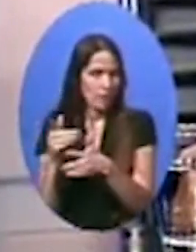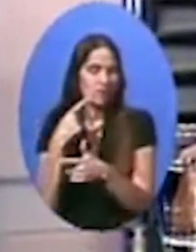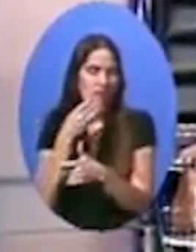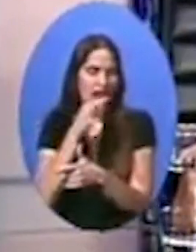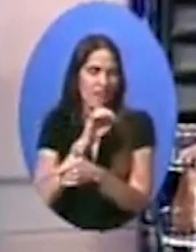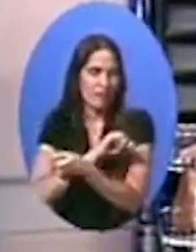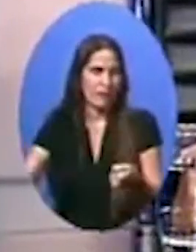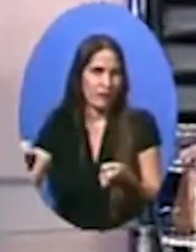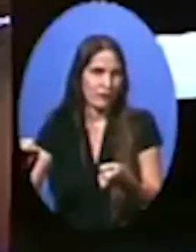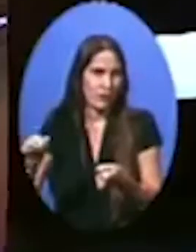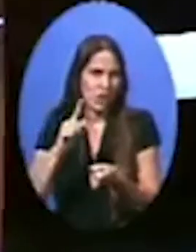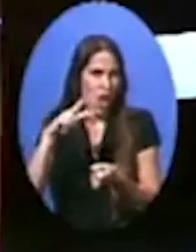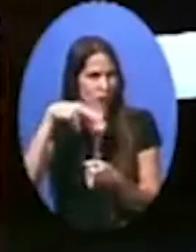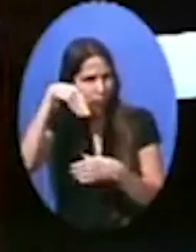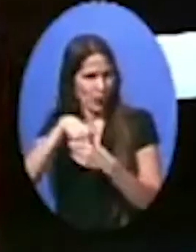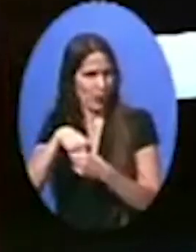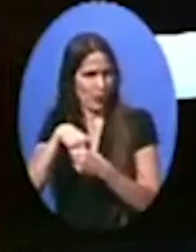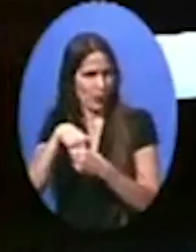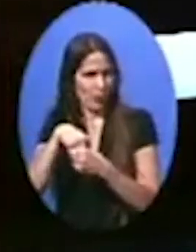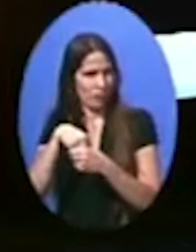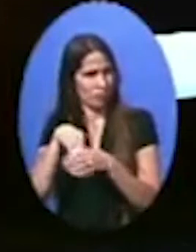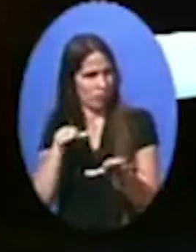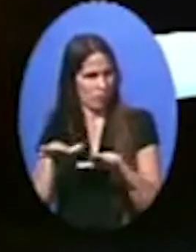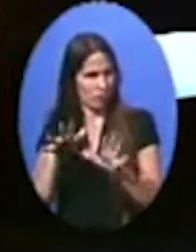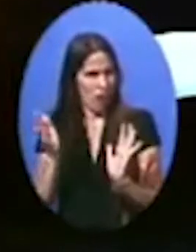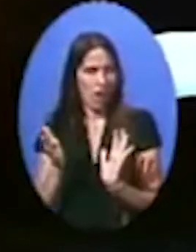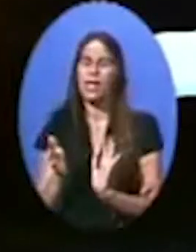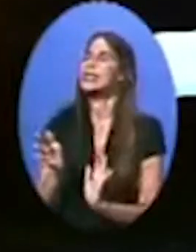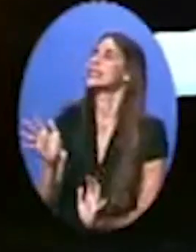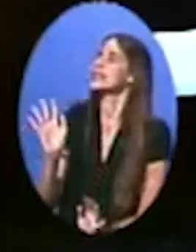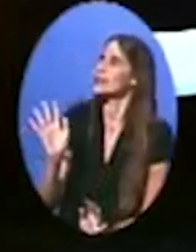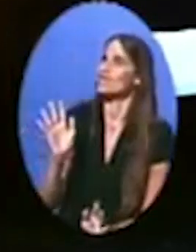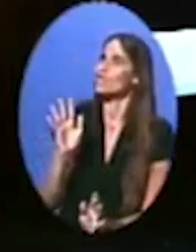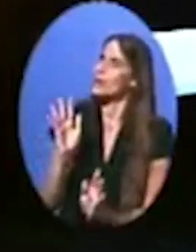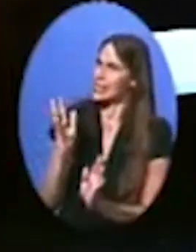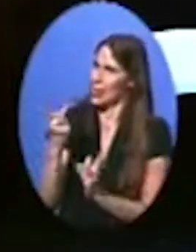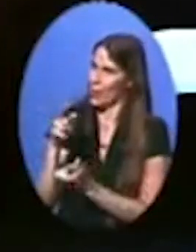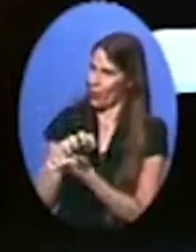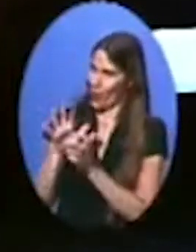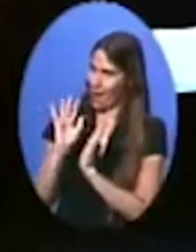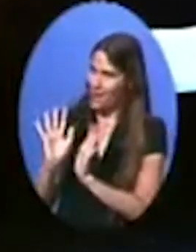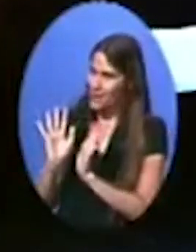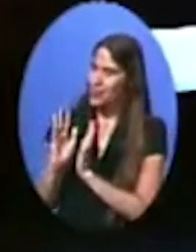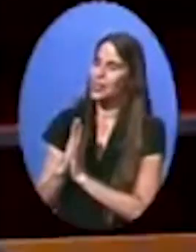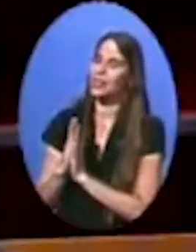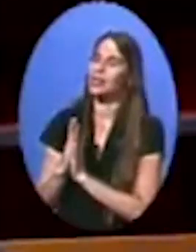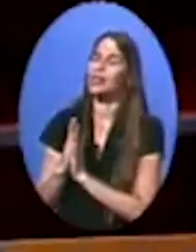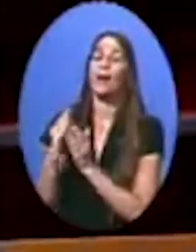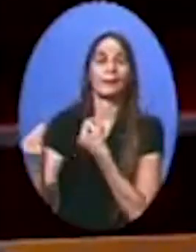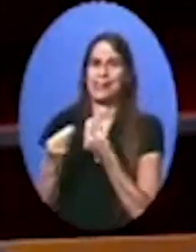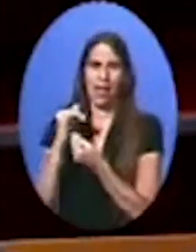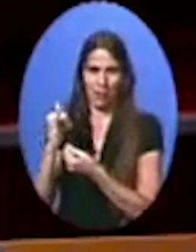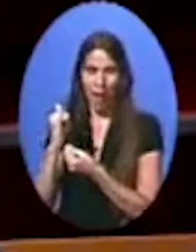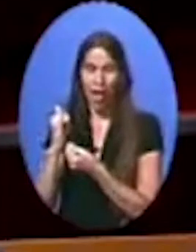את האפשרות להיות חלק מממשל לגיטימי. תראה, המשחק הוא משחק יותר מורכב. אוקיי. עכשיו, המשחק הוא